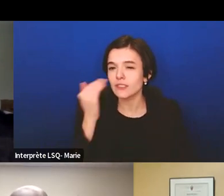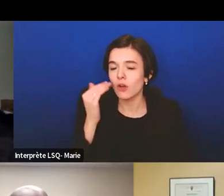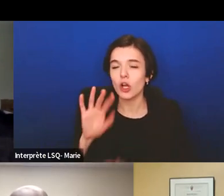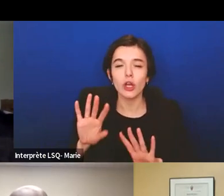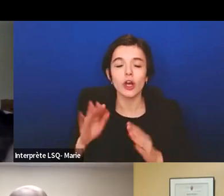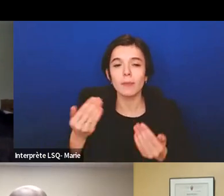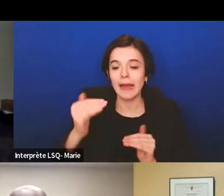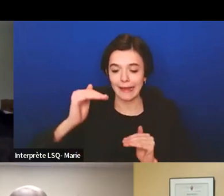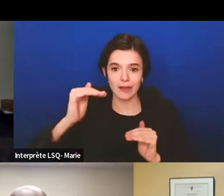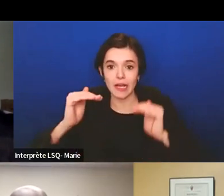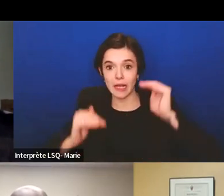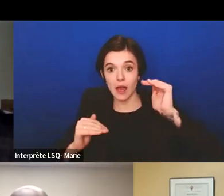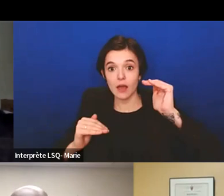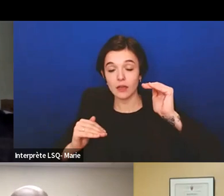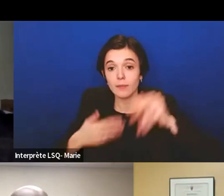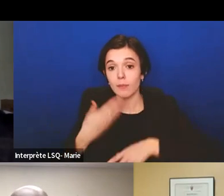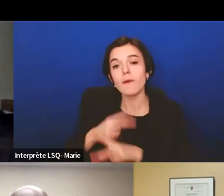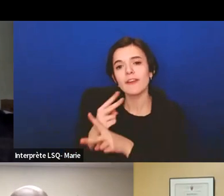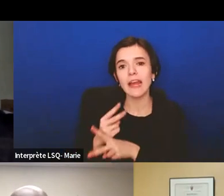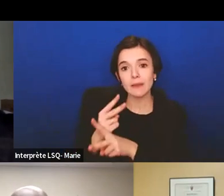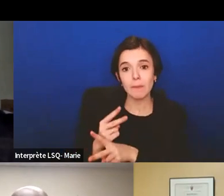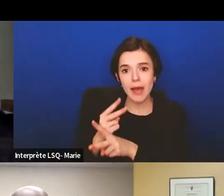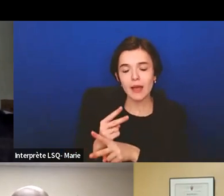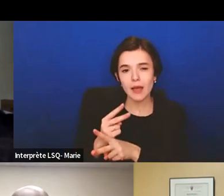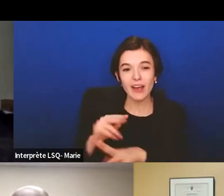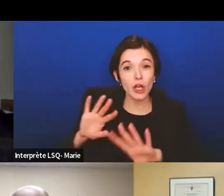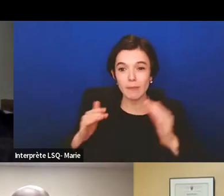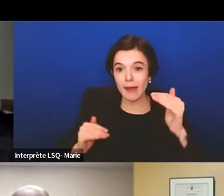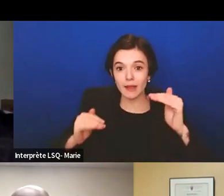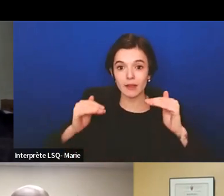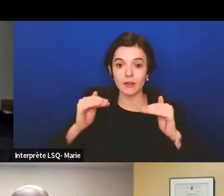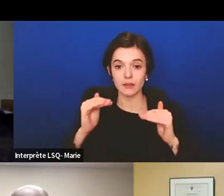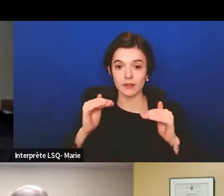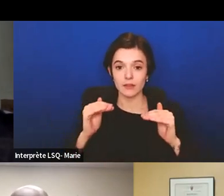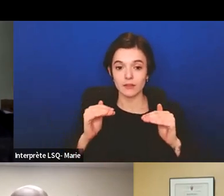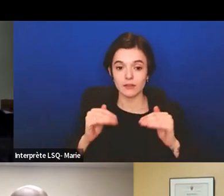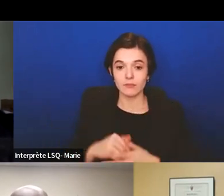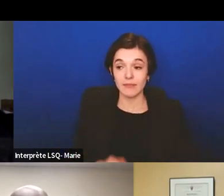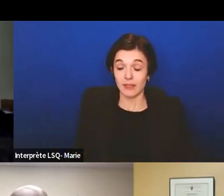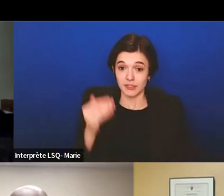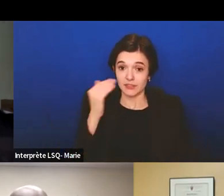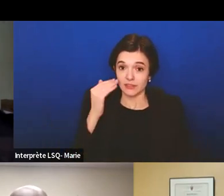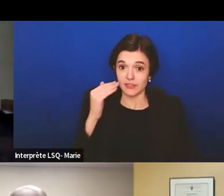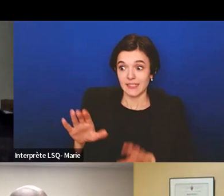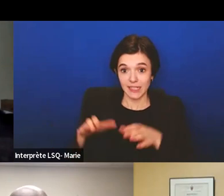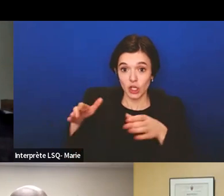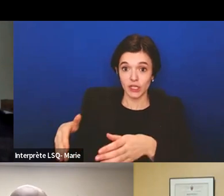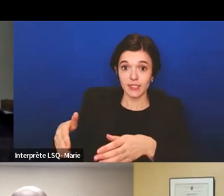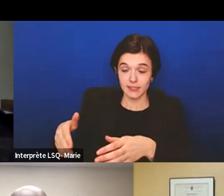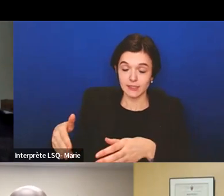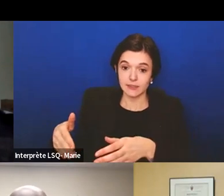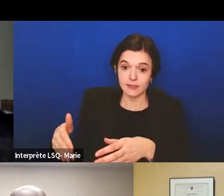mauvais traitement auquel font face les personnes âgées noires, quand on sait que c'est une des catégories sociales les plus pauvres du